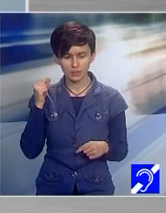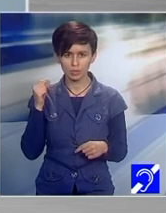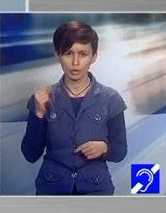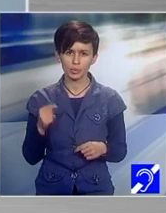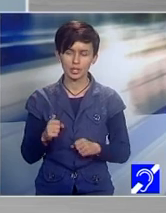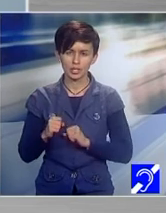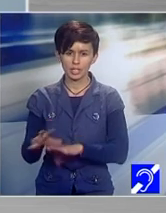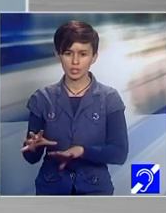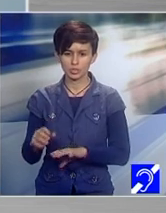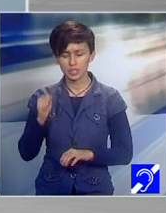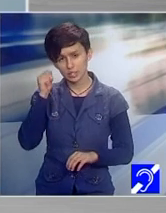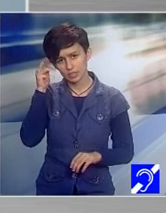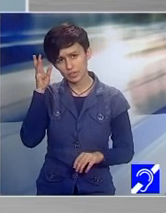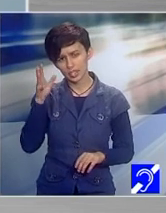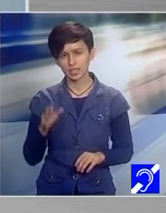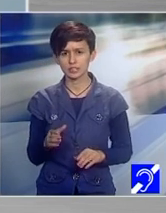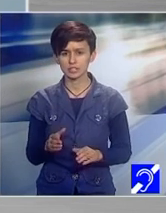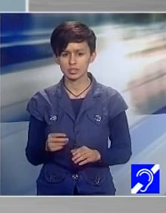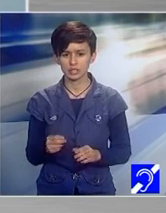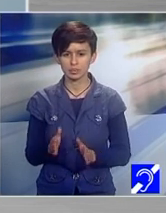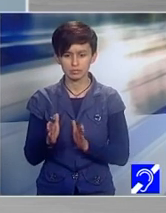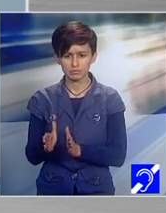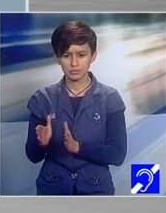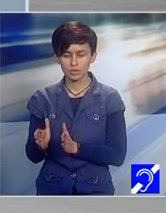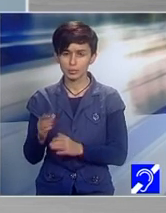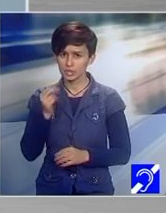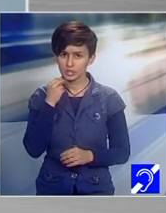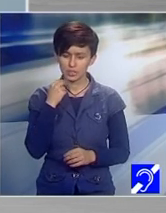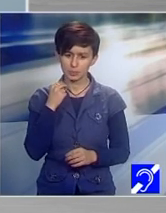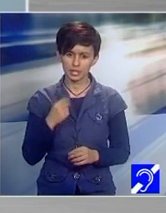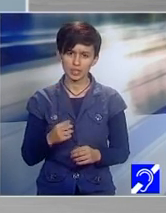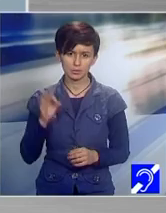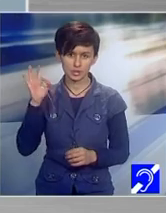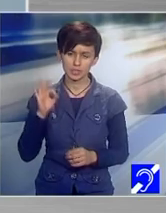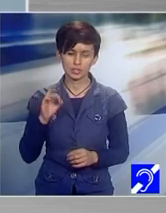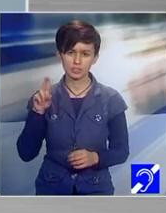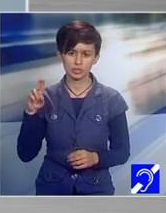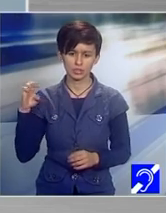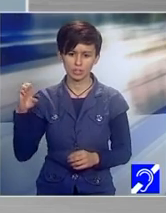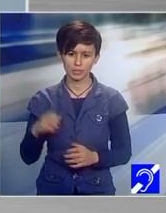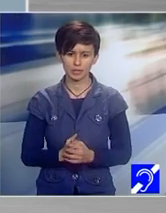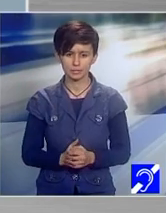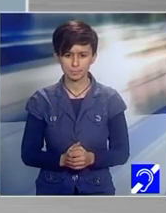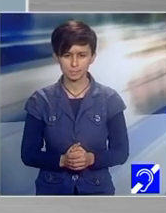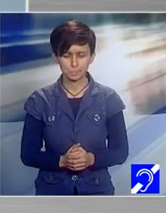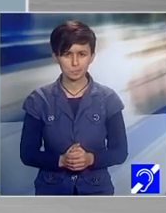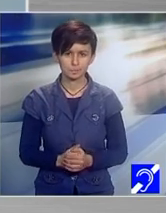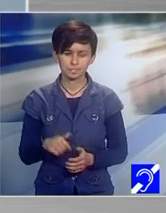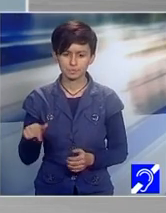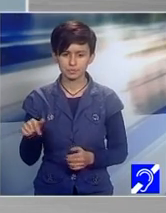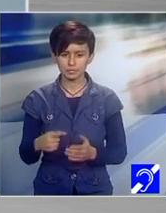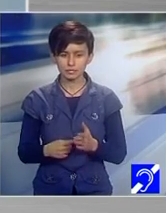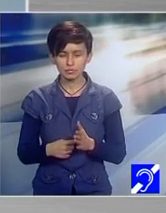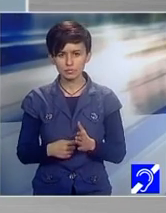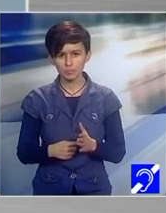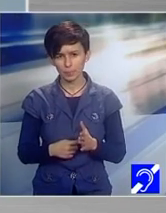o porție de mâncare, cel puțin potrivit statisticilor Uniunii Europene, care arată unde